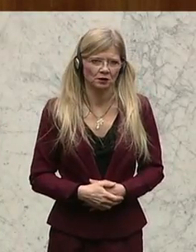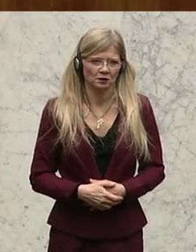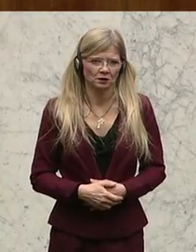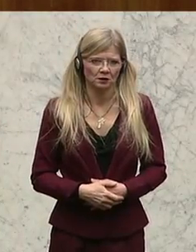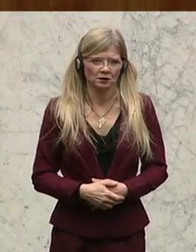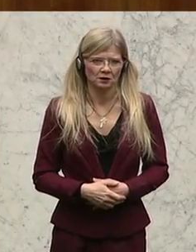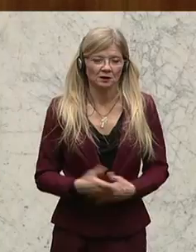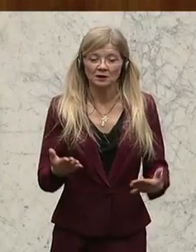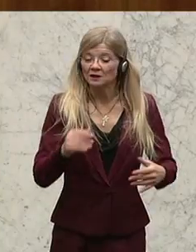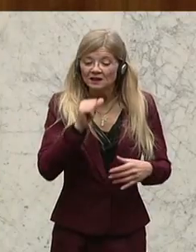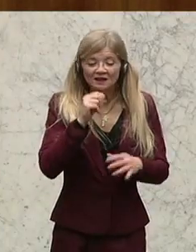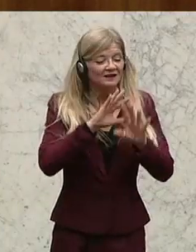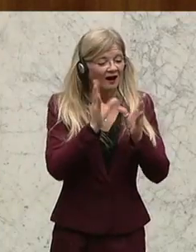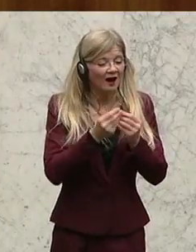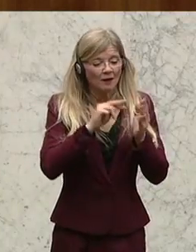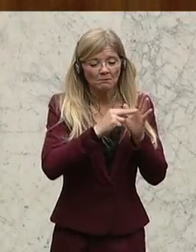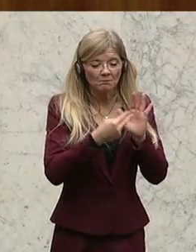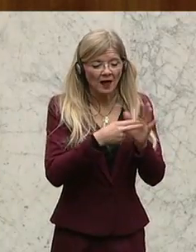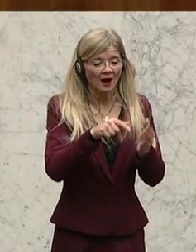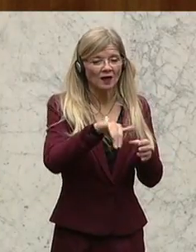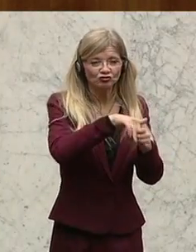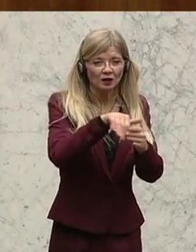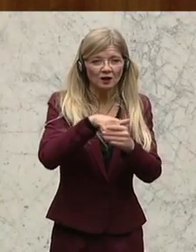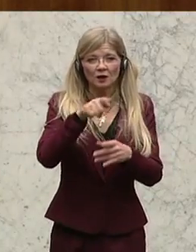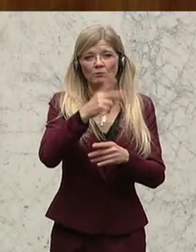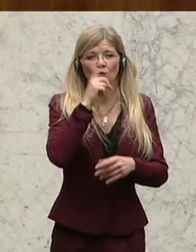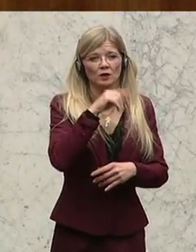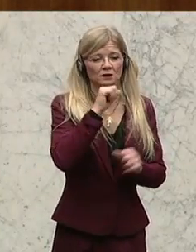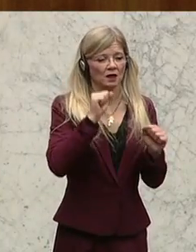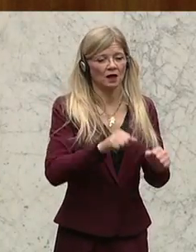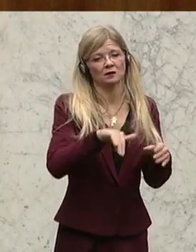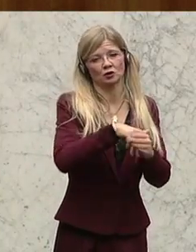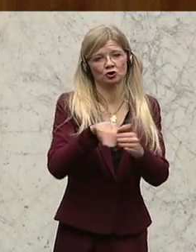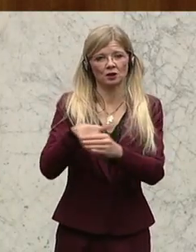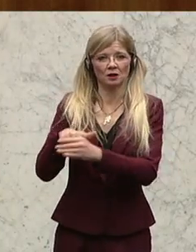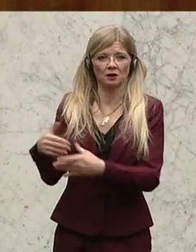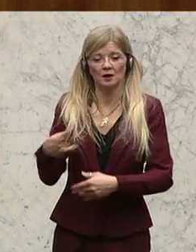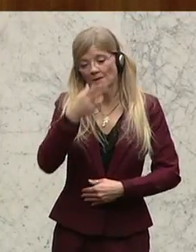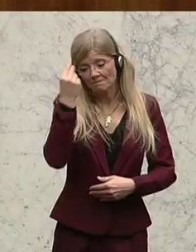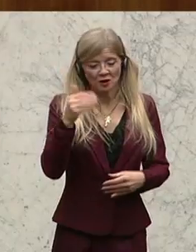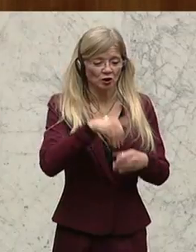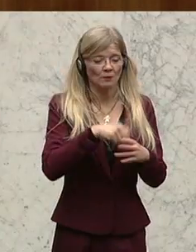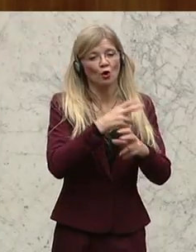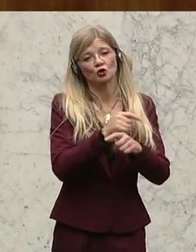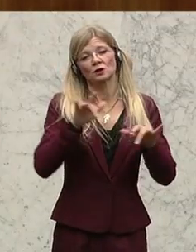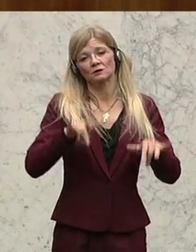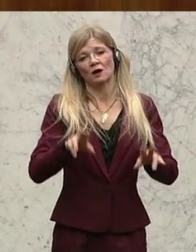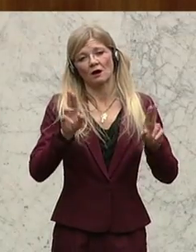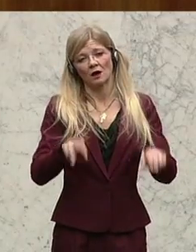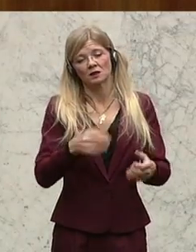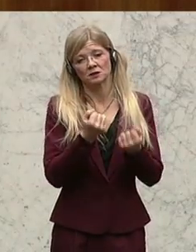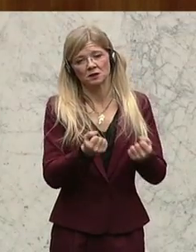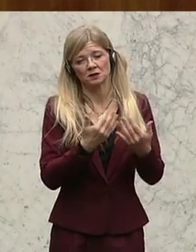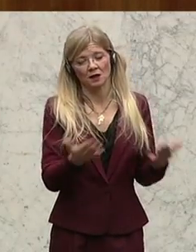Es können nicht einmal alle Planstellen bei der Polizei besetzt werden. Die Menschen in Österreich haben ein Recht auf Sicherheit. Die